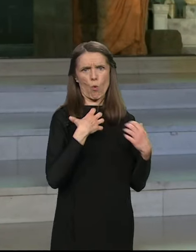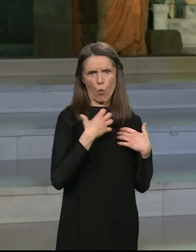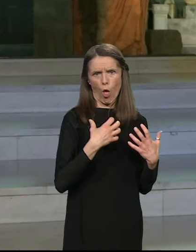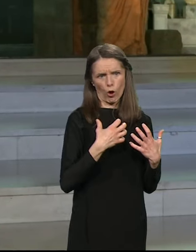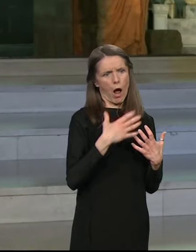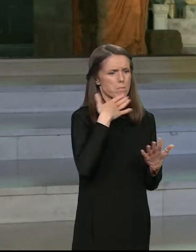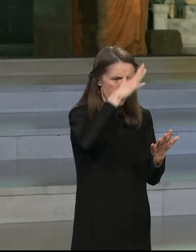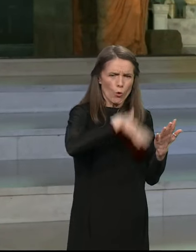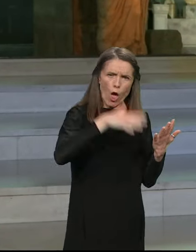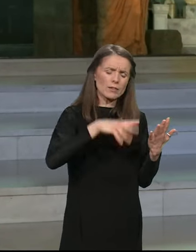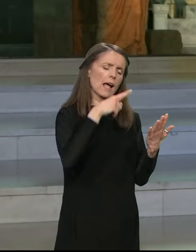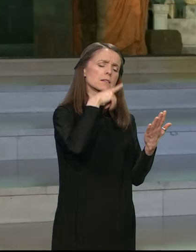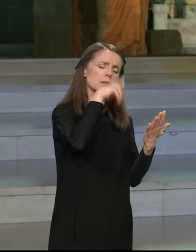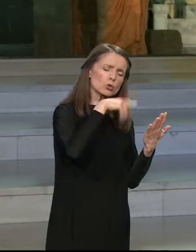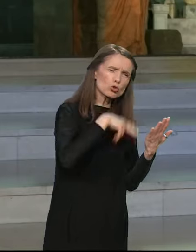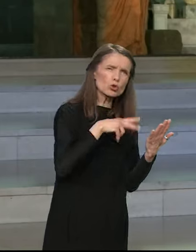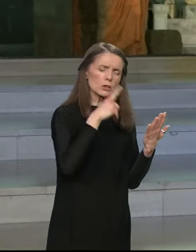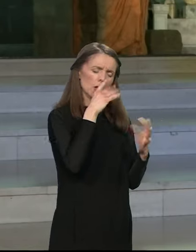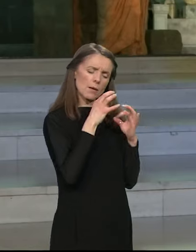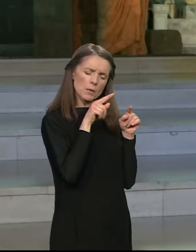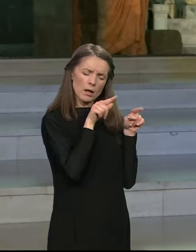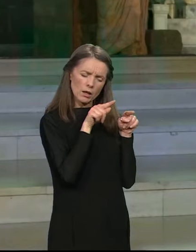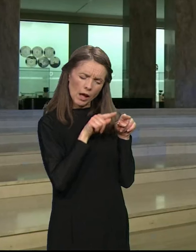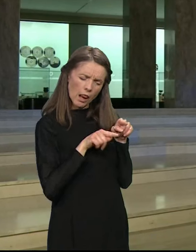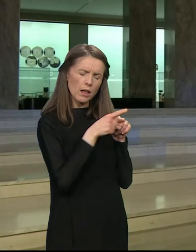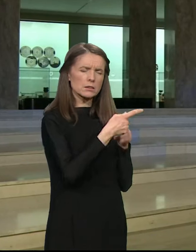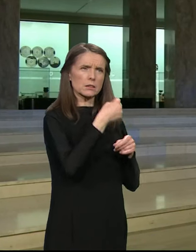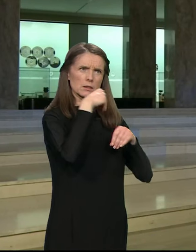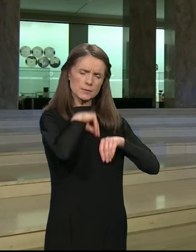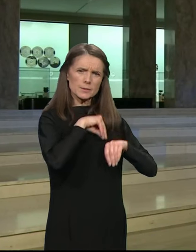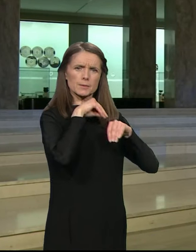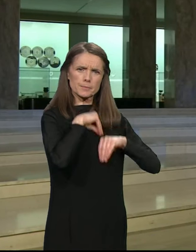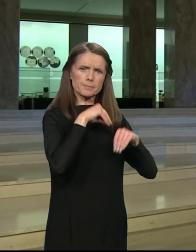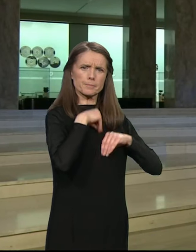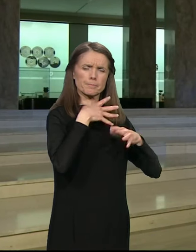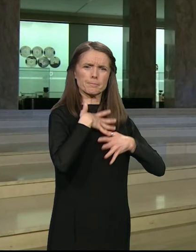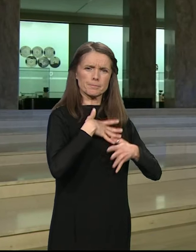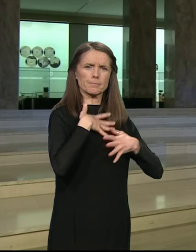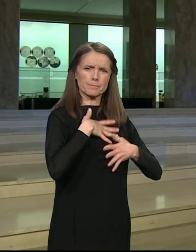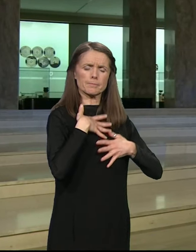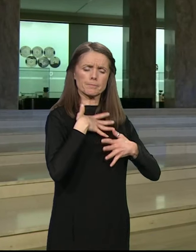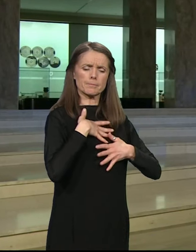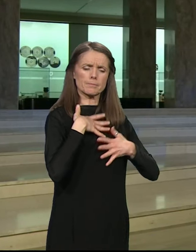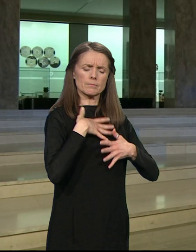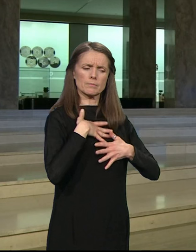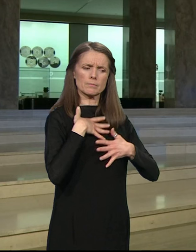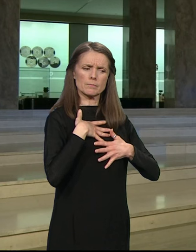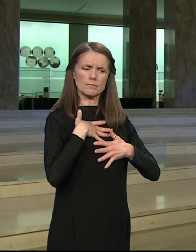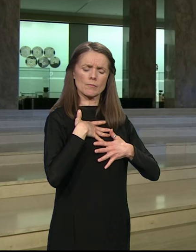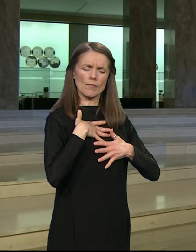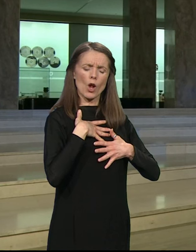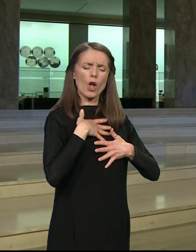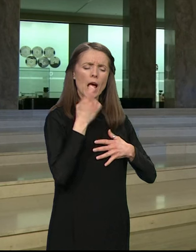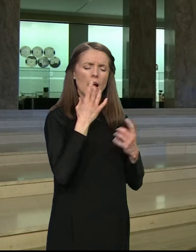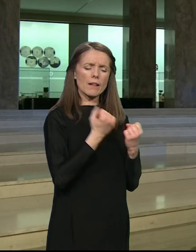čitate, tu je analiza i sve, sad sve to treba da provučete kroz sebe i onda sad neko mesto vam onako taman, mislim, upali se,